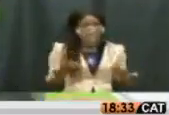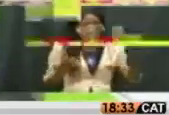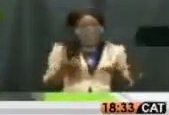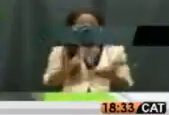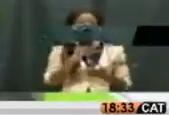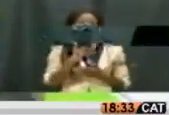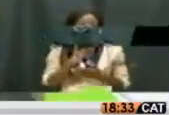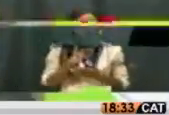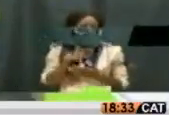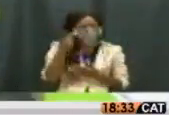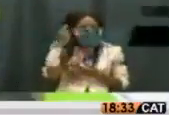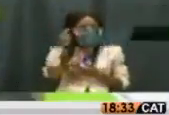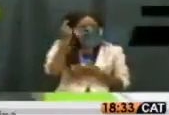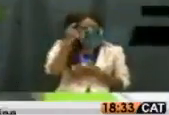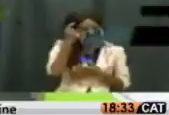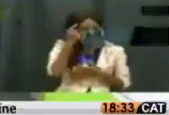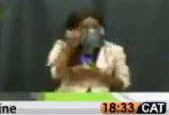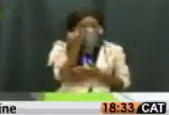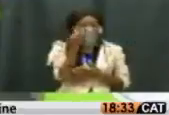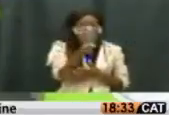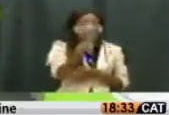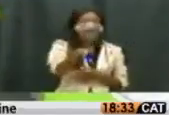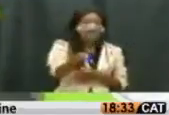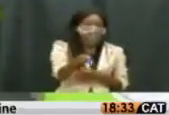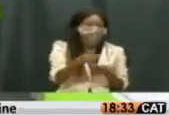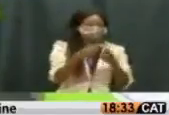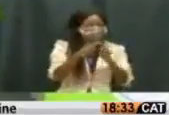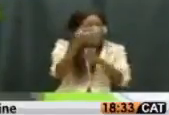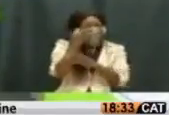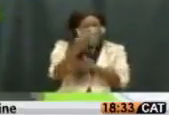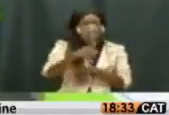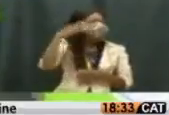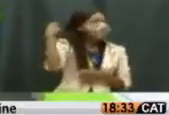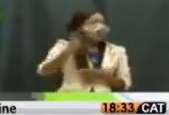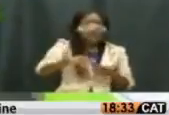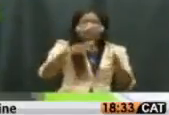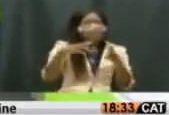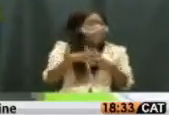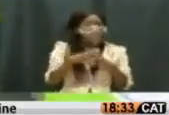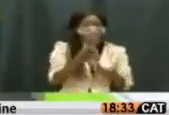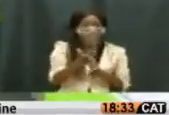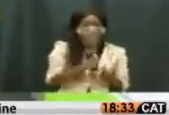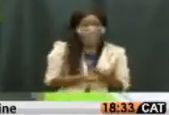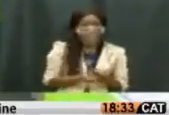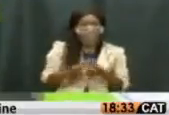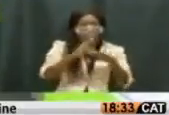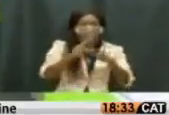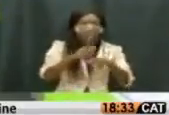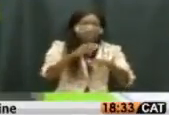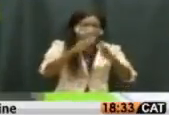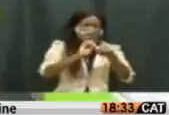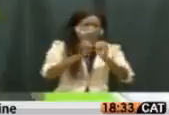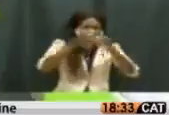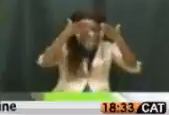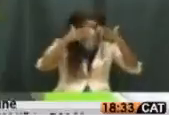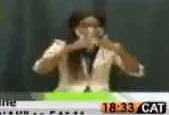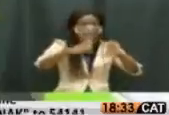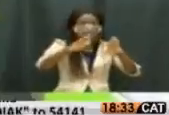umene ulipo ndi opya ndipo tinitikunkana punzisa anthu mene